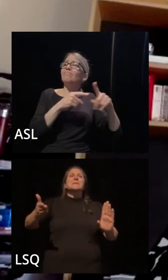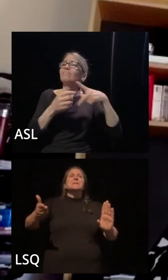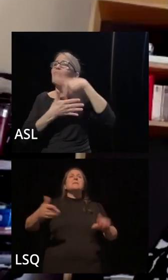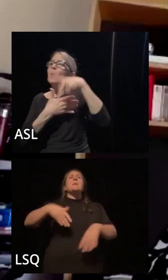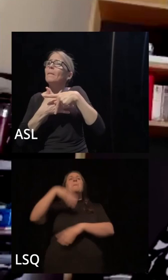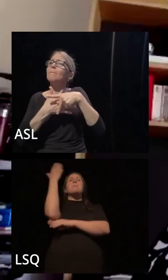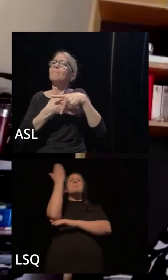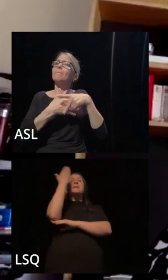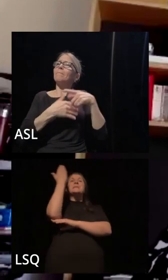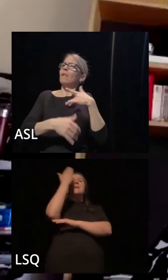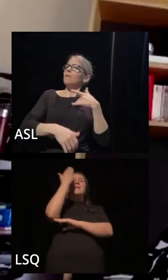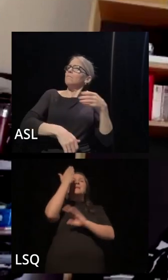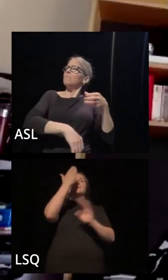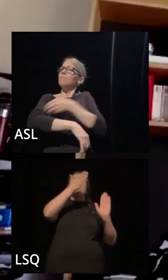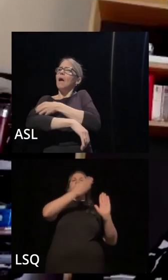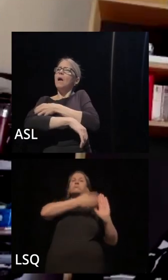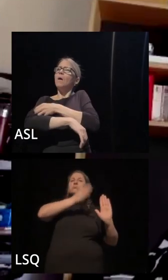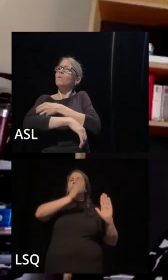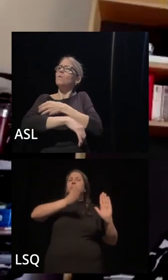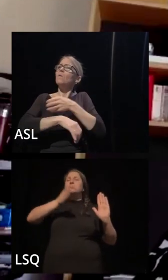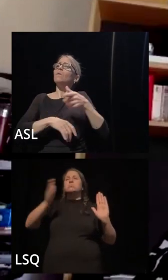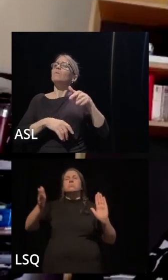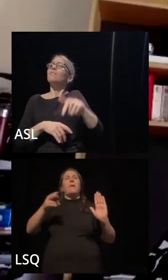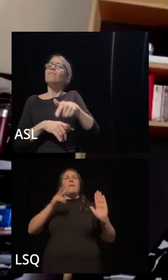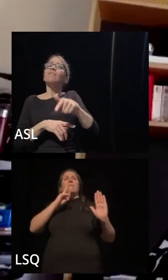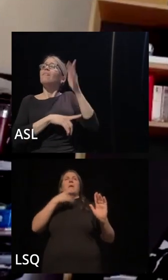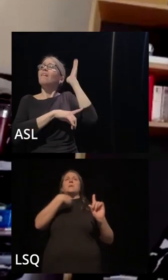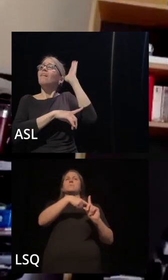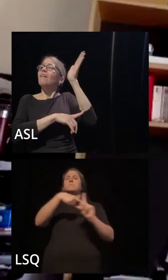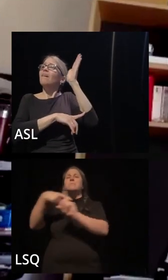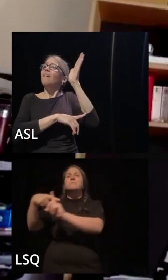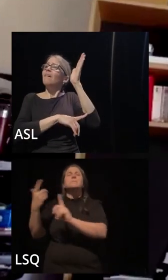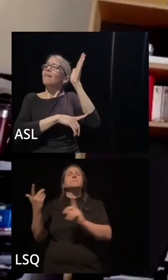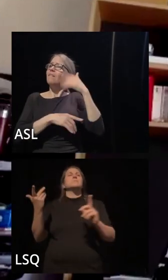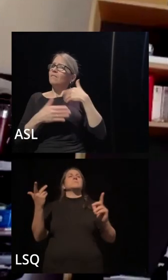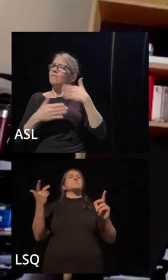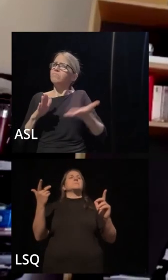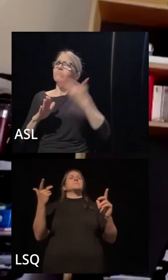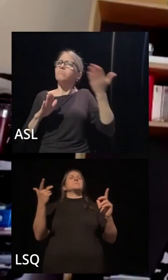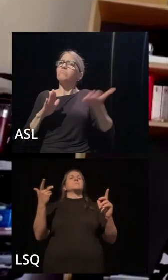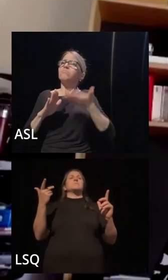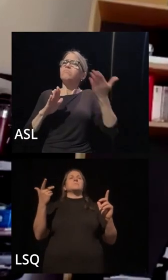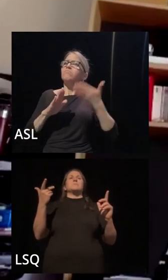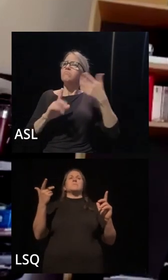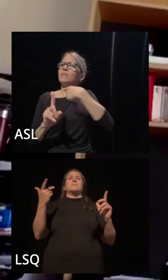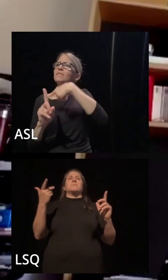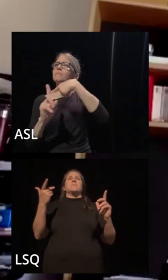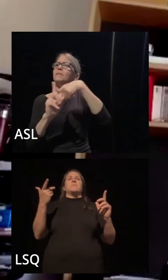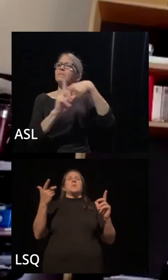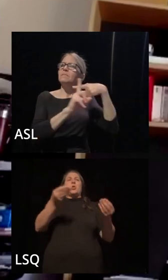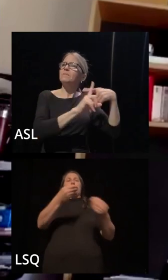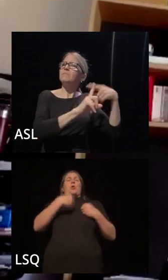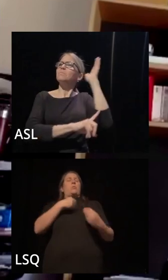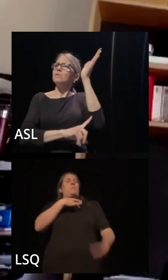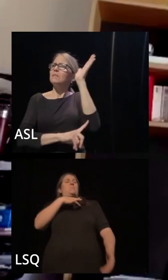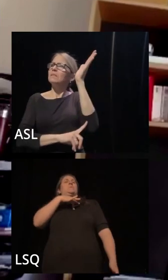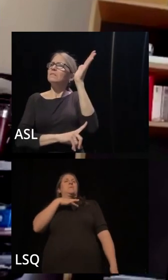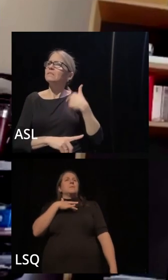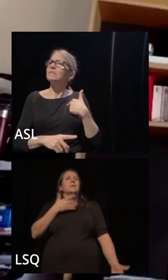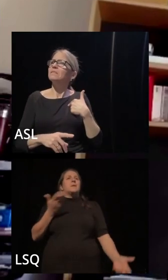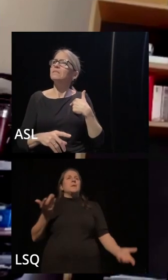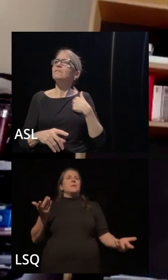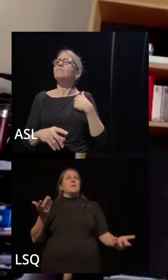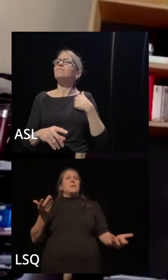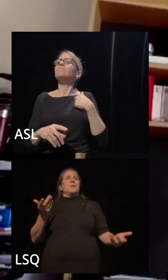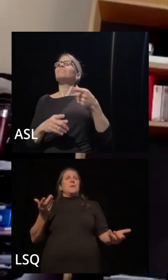des présentations extrêmement enthousiastes et qui nous chavirent. Enfin, qui vraiment rentre